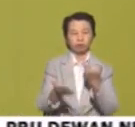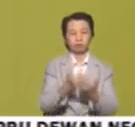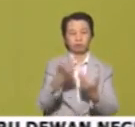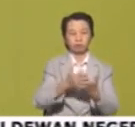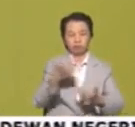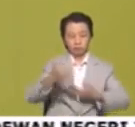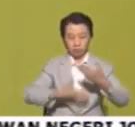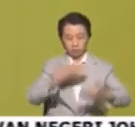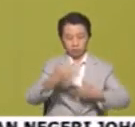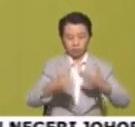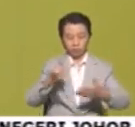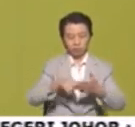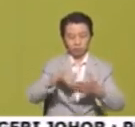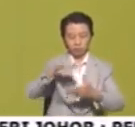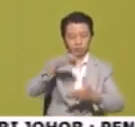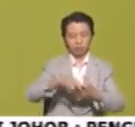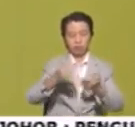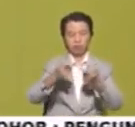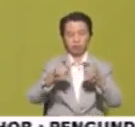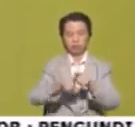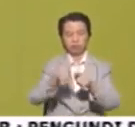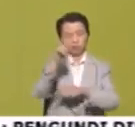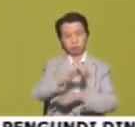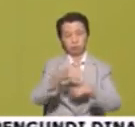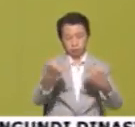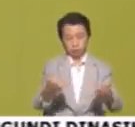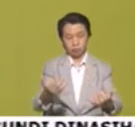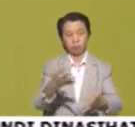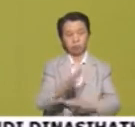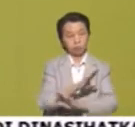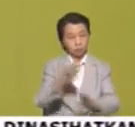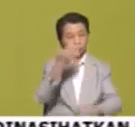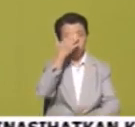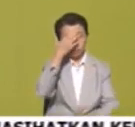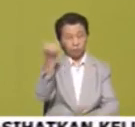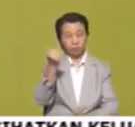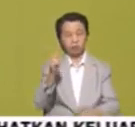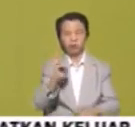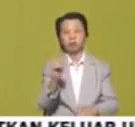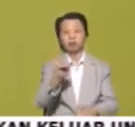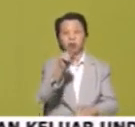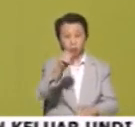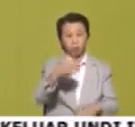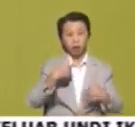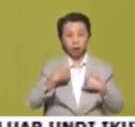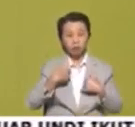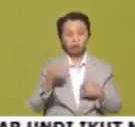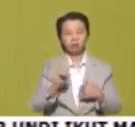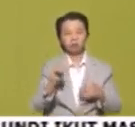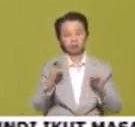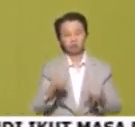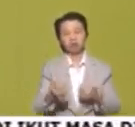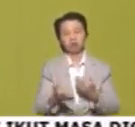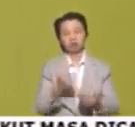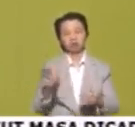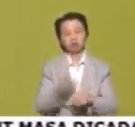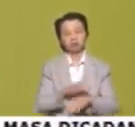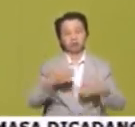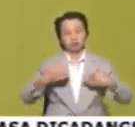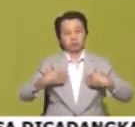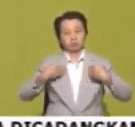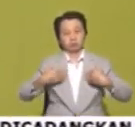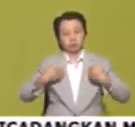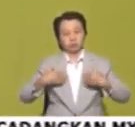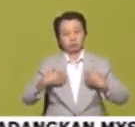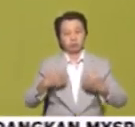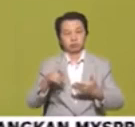proses pengundian yang akan berlangsung pada hari ini. Dan jangan lupa untuk walau di mana sahaja anda berada, seperti mana Nurul Huda katakan tadi, cukup meriah. Dalam